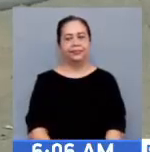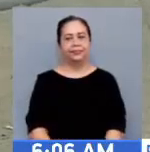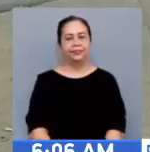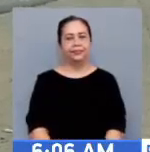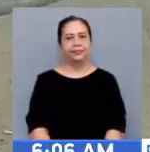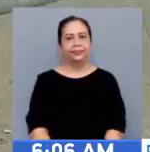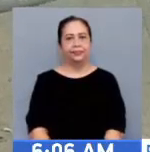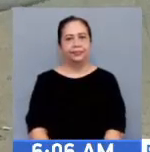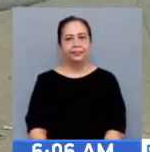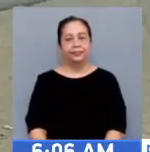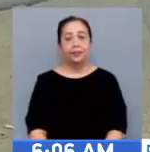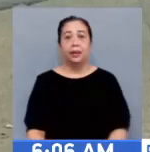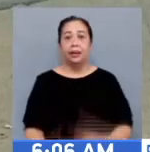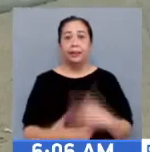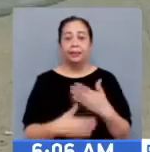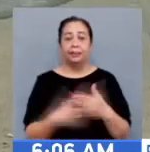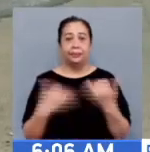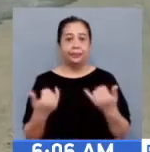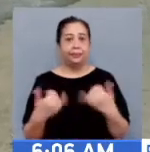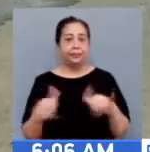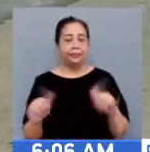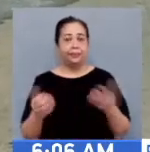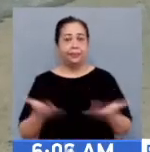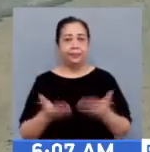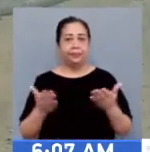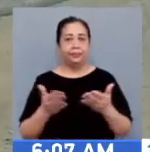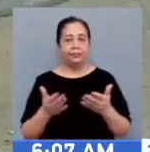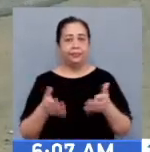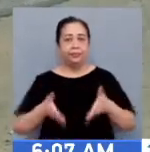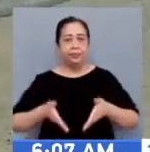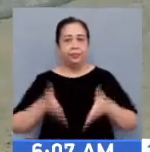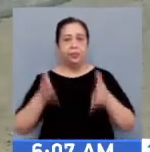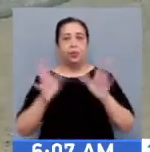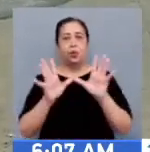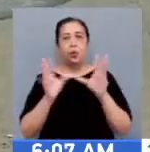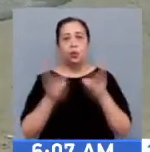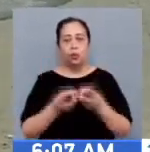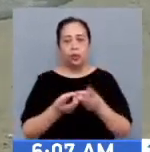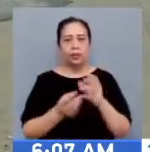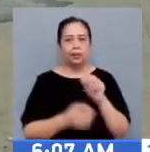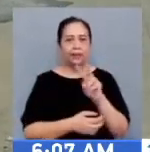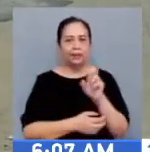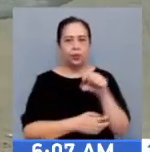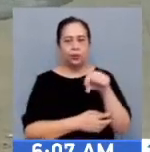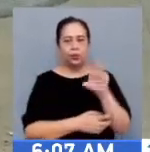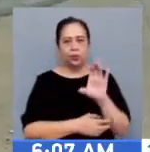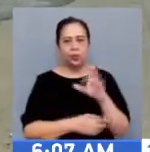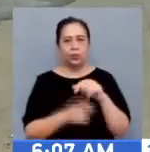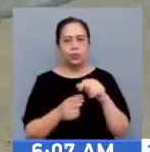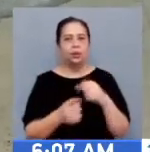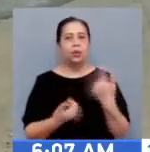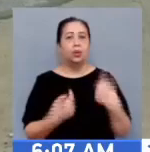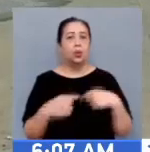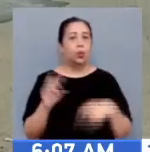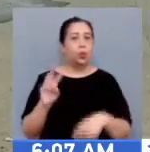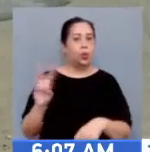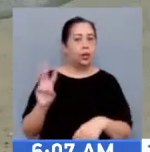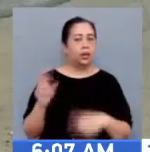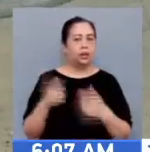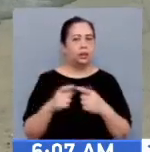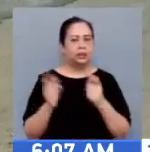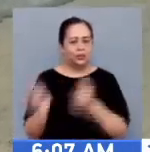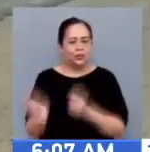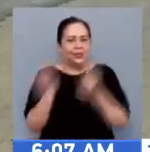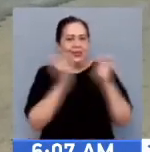Samantala, narito pa rin po tayo ngayon sa may kahabaan ng Commonwealth Avenue, westbound lane. Andito po tayo ngayon at lumipat tayo, no, in